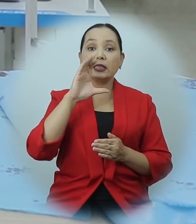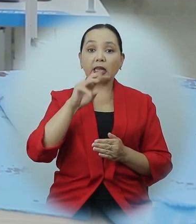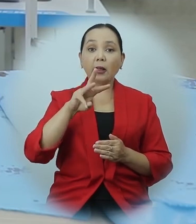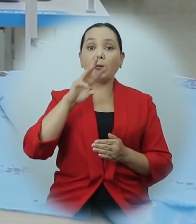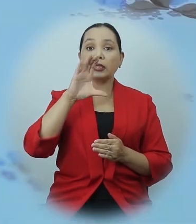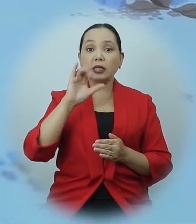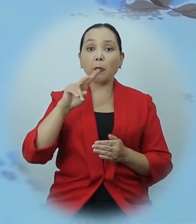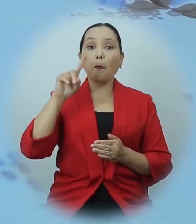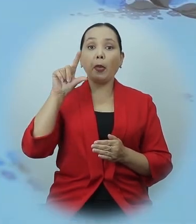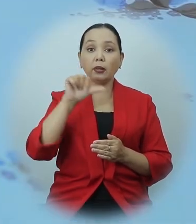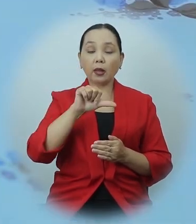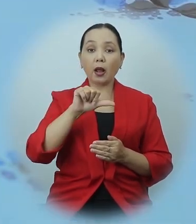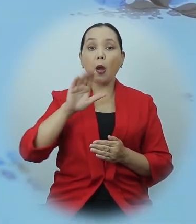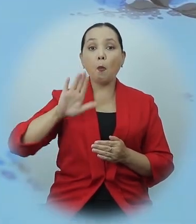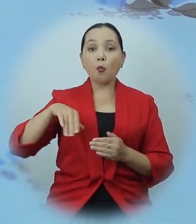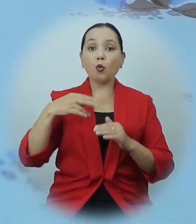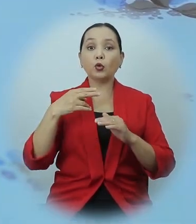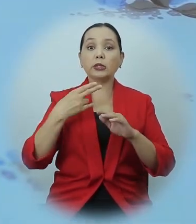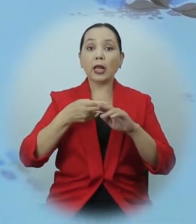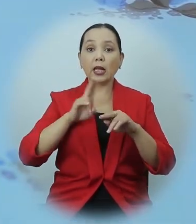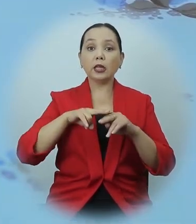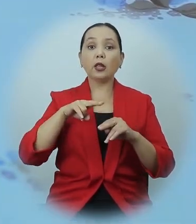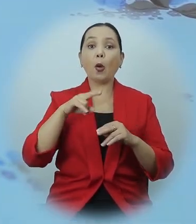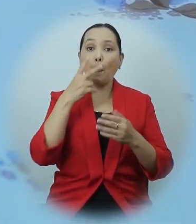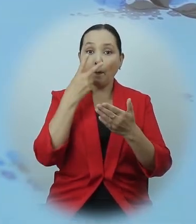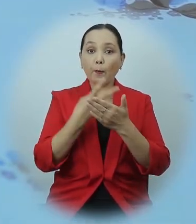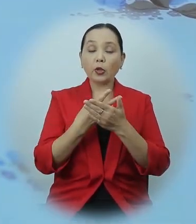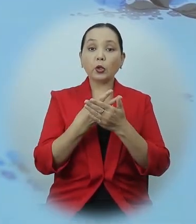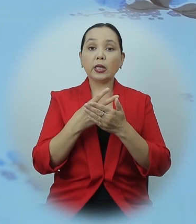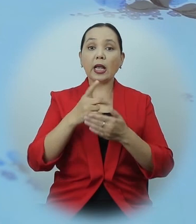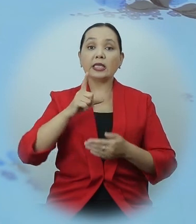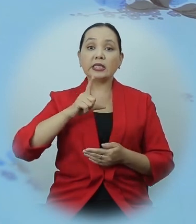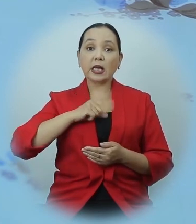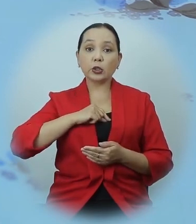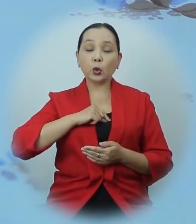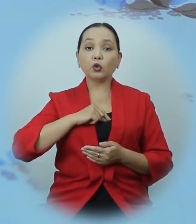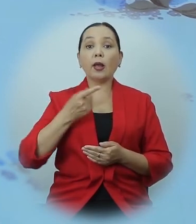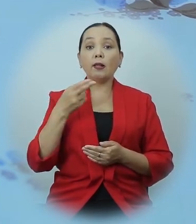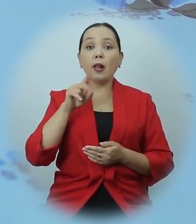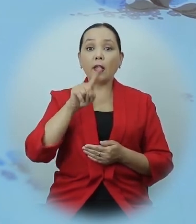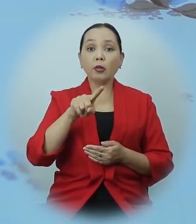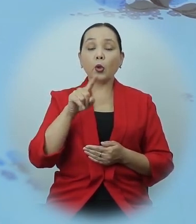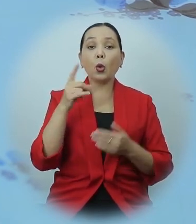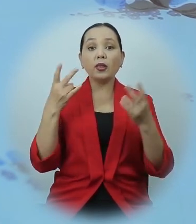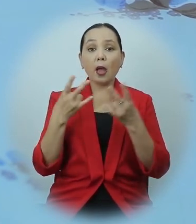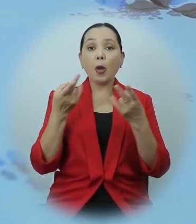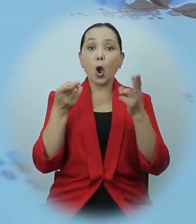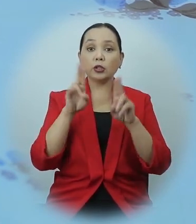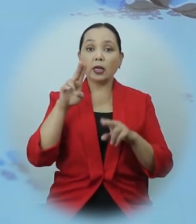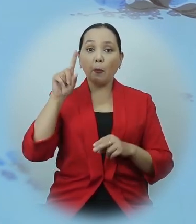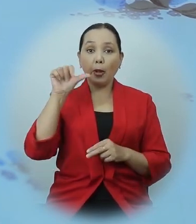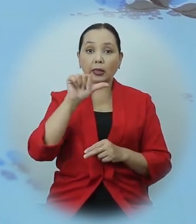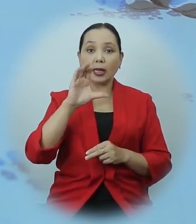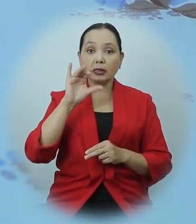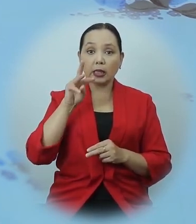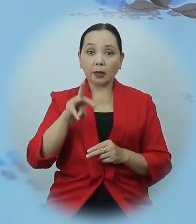сантиметр, 1,5. По среднему шву предусмотрена застежка. Для нее необходимо оставить